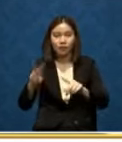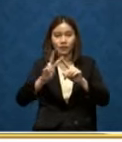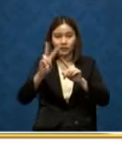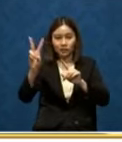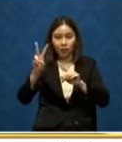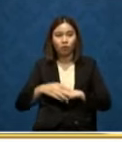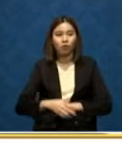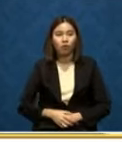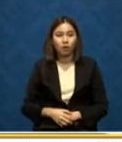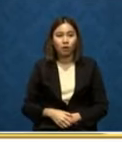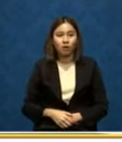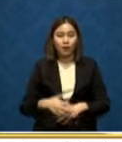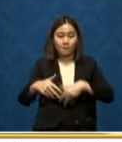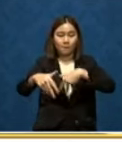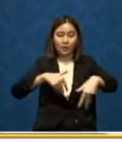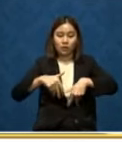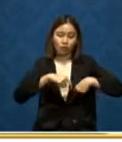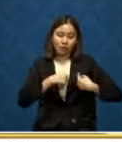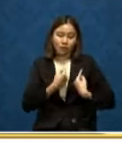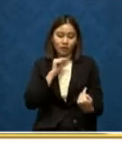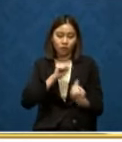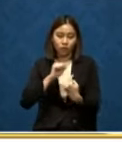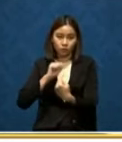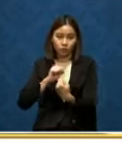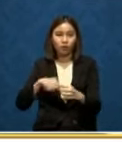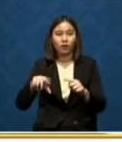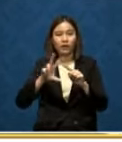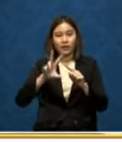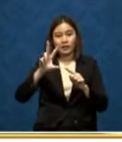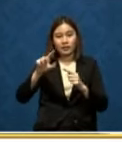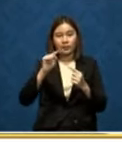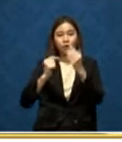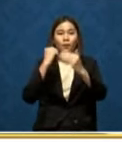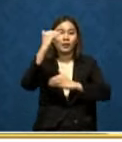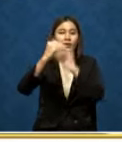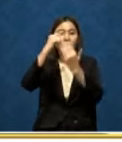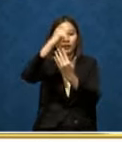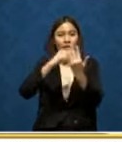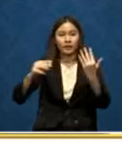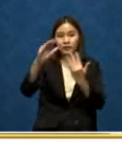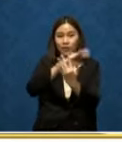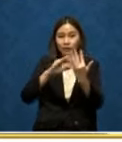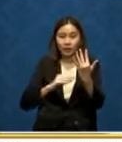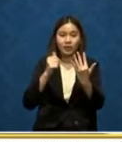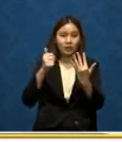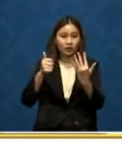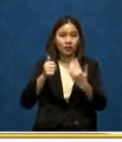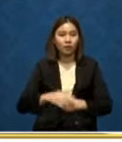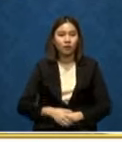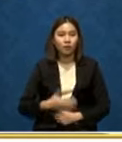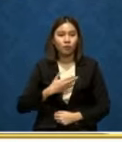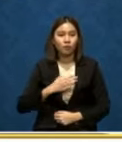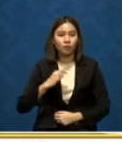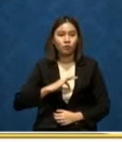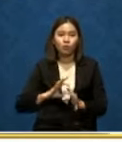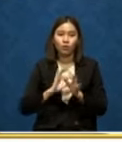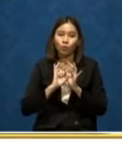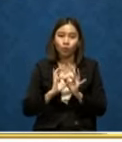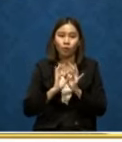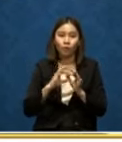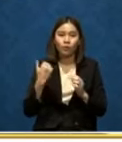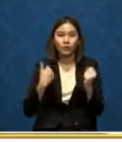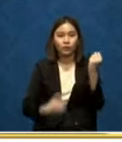ตอบสนองต่อความต้องการของประชาชนและศาลนำไปสู่การพัฒนาประเทศผมมีข้อห่วงใยสัก 5